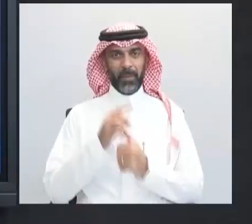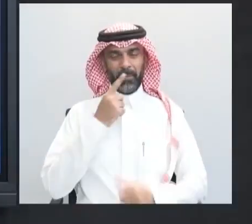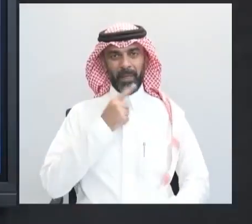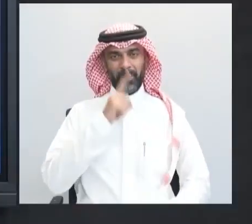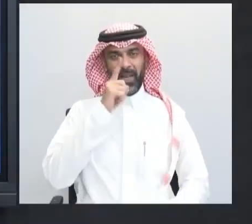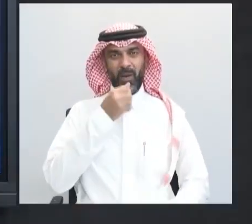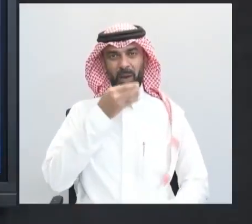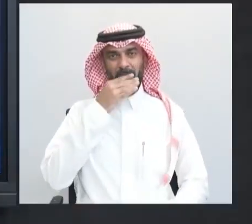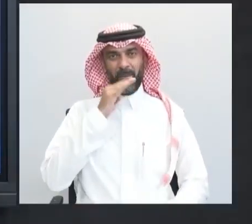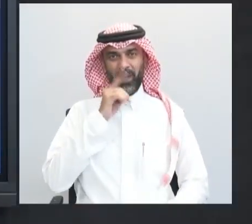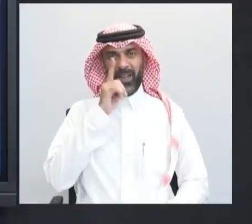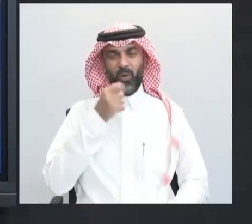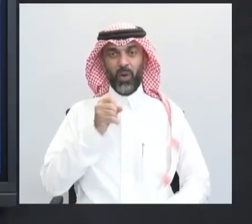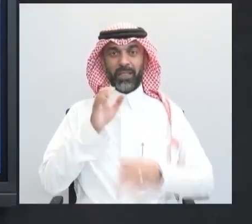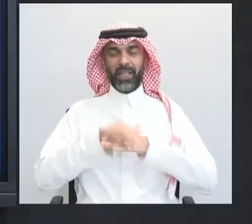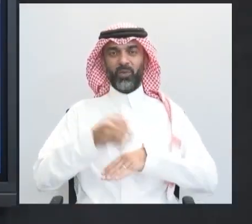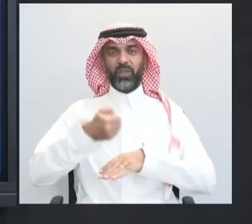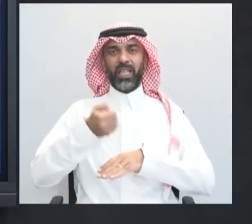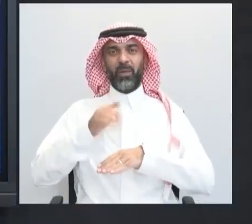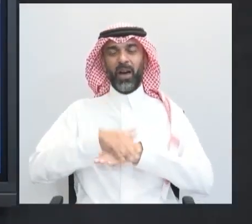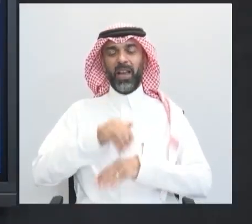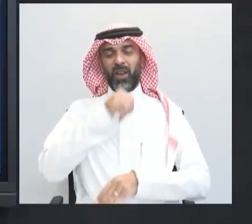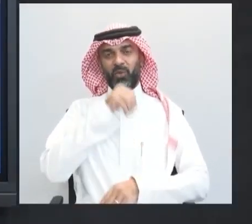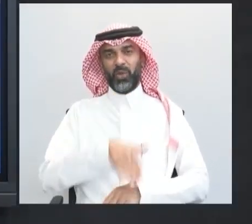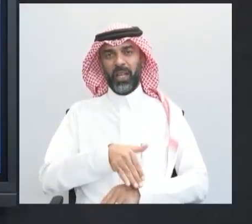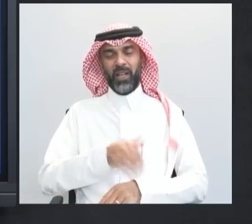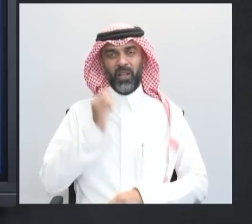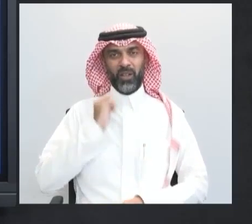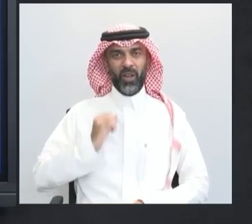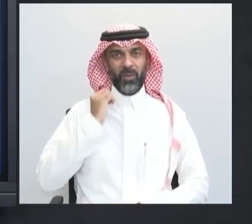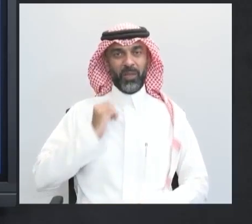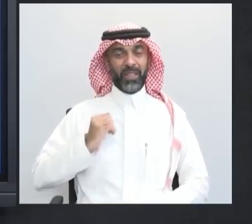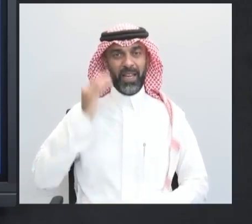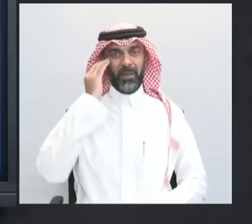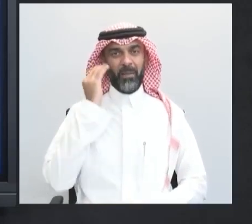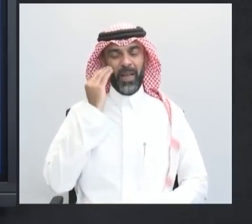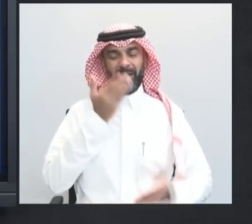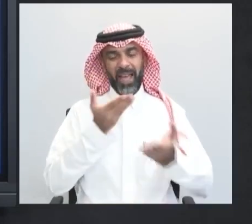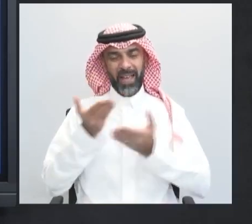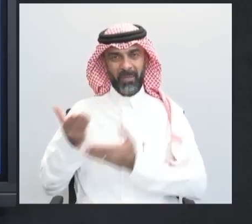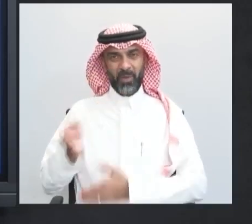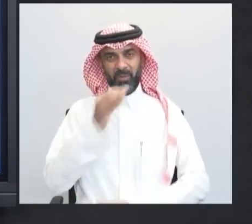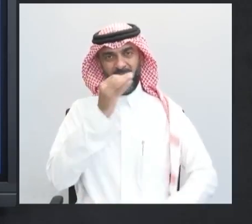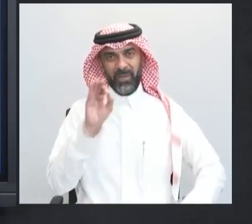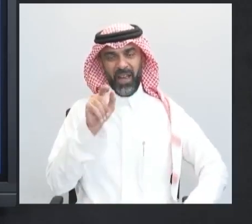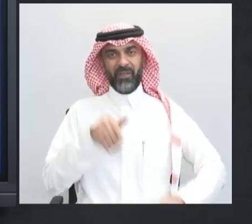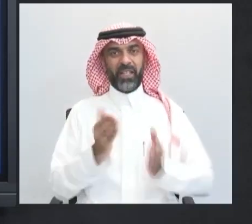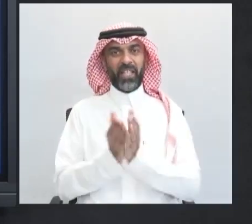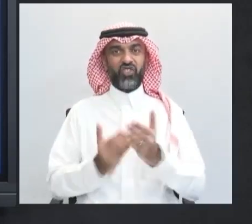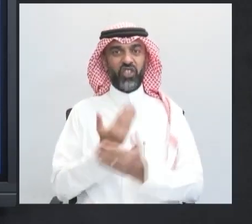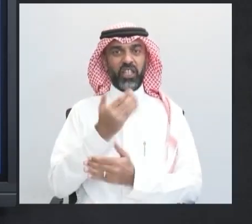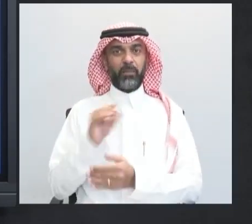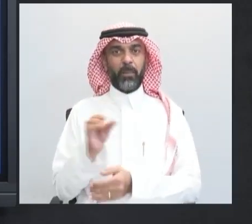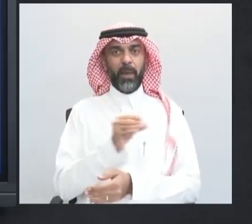بسم الله والحمد لله والصلاه والسلام على رسول الله طلابي وطالبي في انحاء مملكتنا الغاليه اهلا وسهلا بكم في درس جديد من